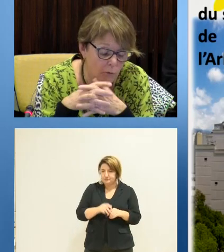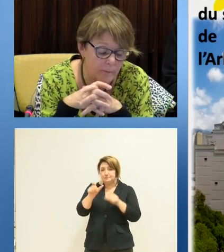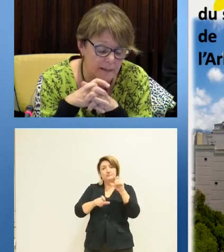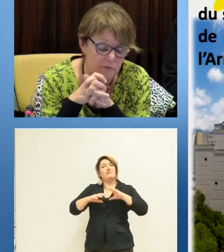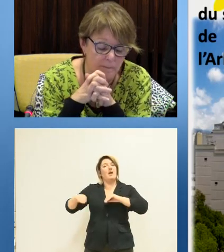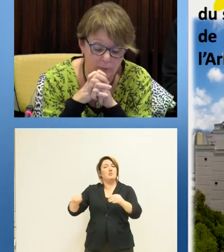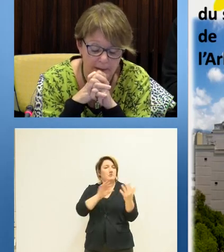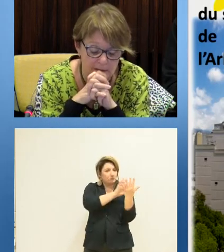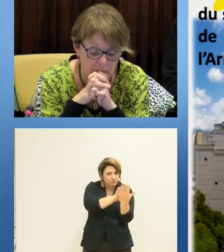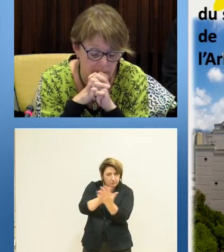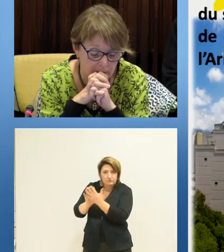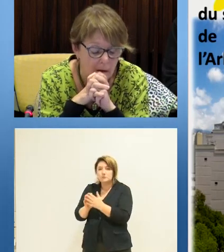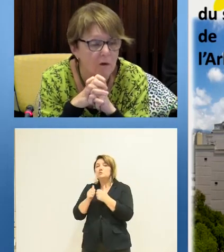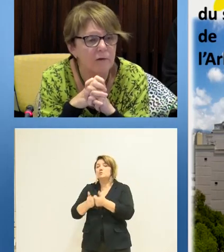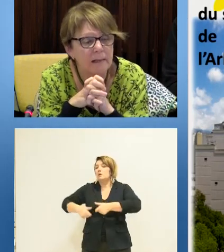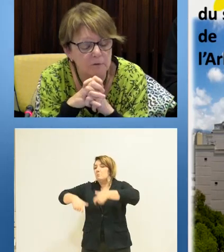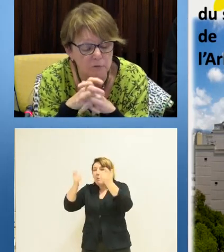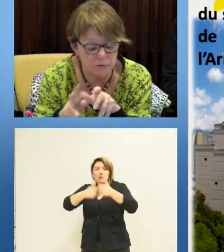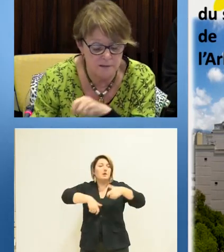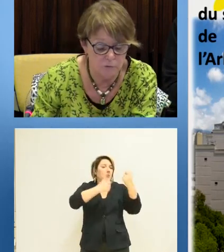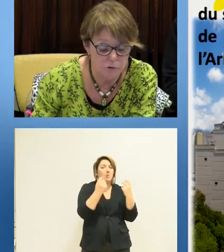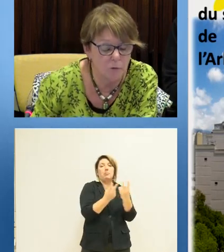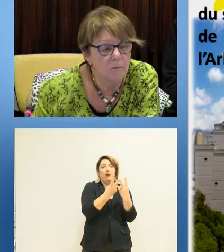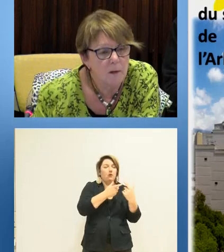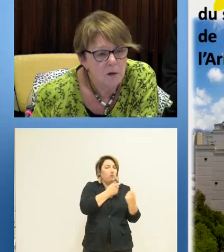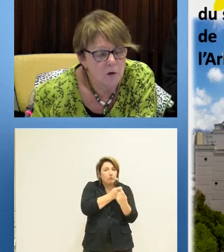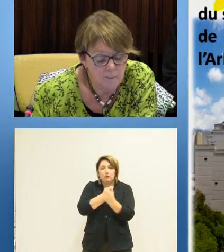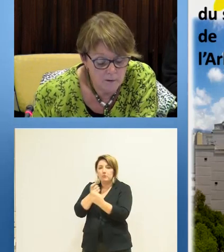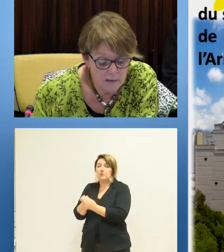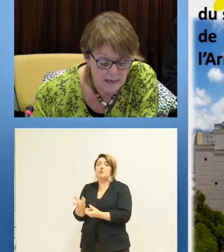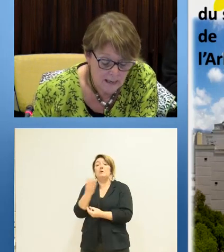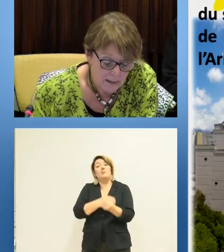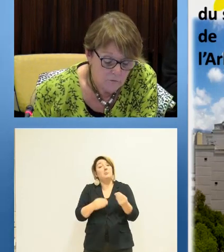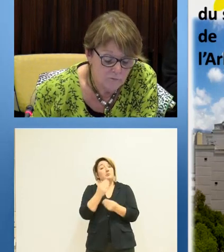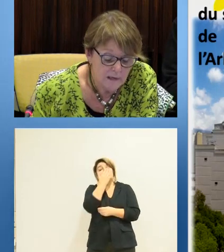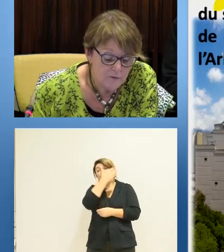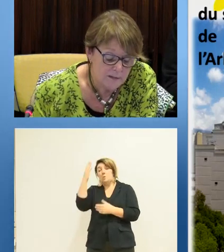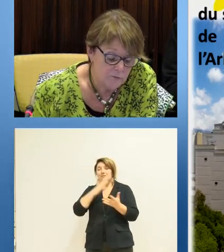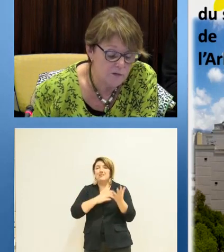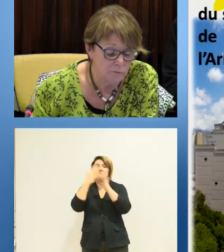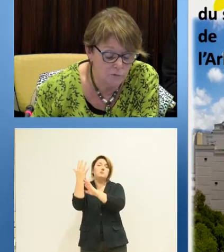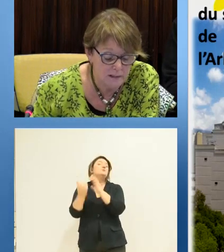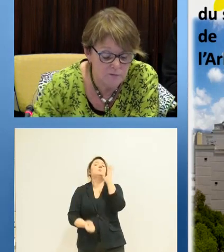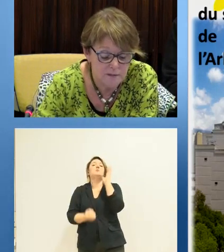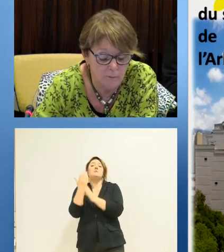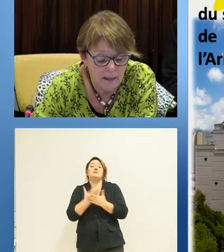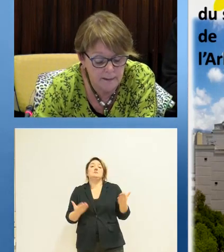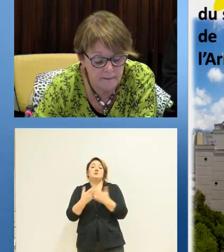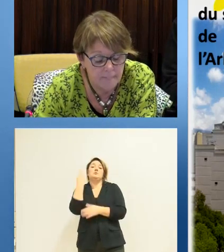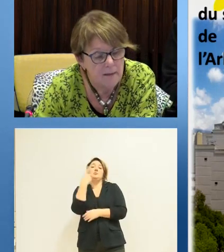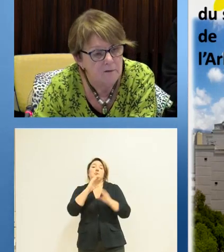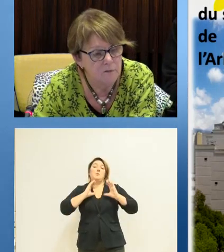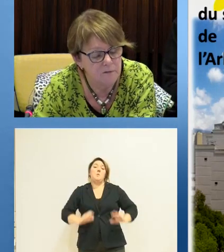toujours opération par opération enfin il ya d'autres évolutions comme la nouvelle situation du collège lucie